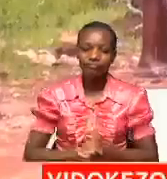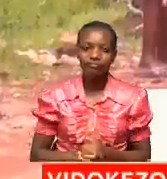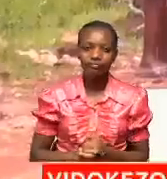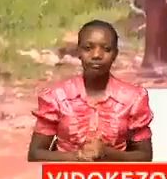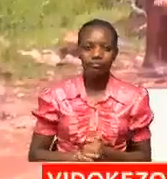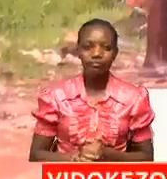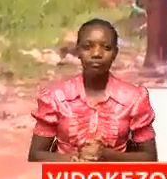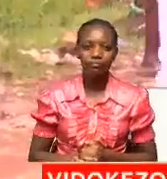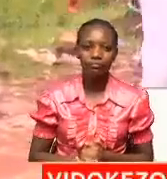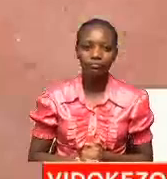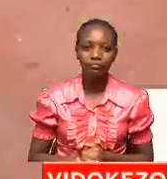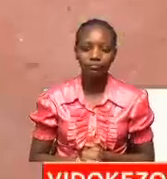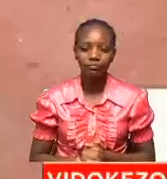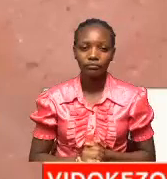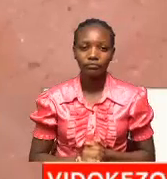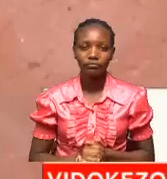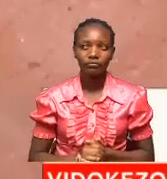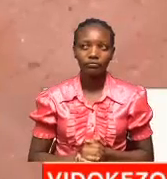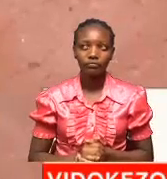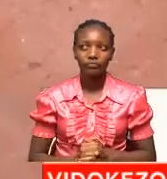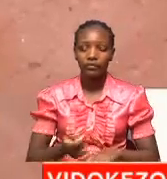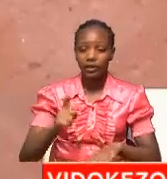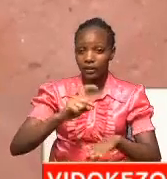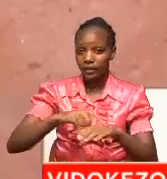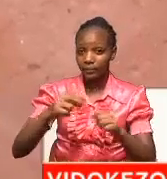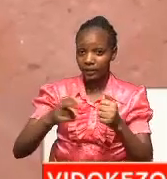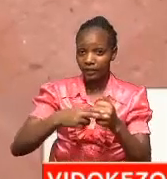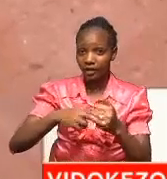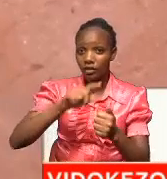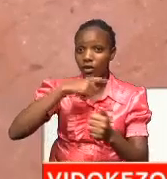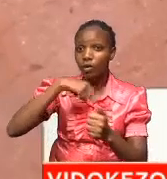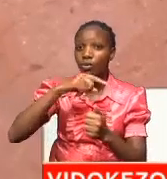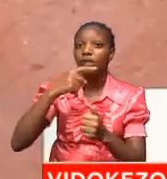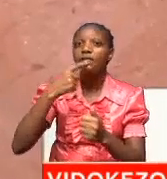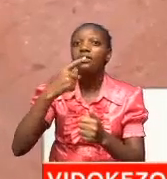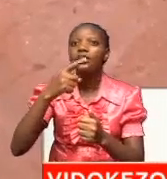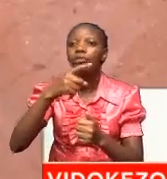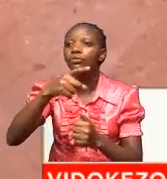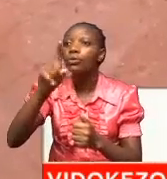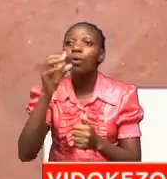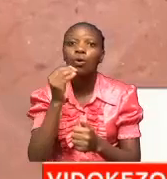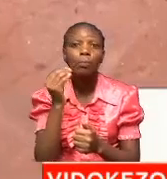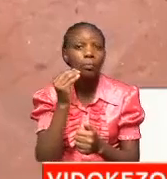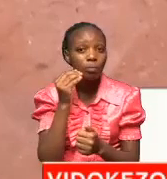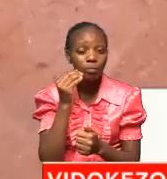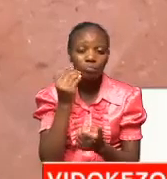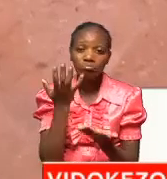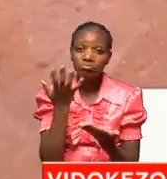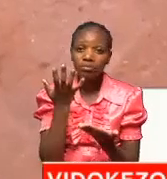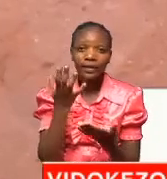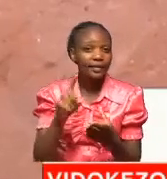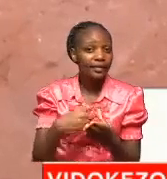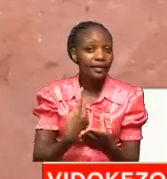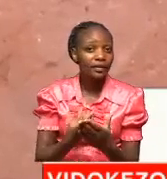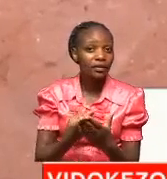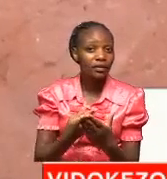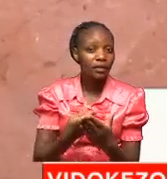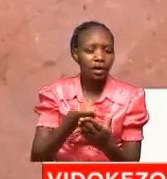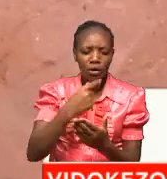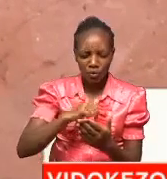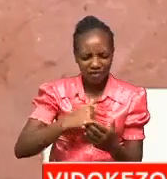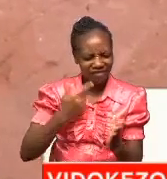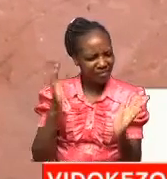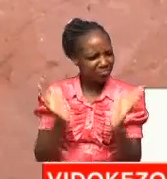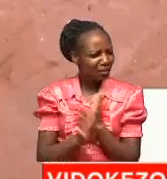moja usiku. Na saa moja hiyo ndio tunafukuzwa na maaskari tuende nyumbani. So inasitisha